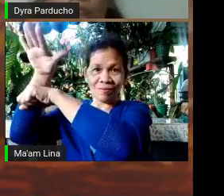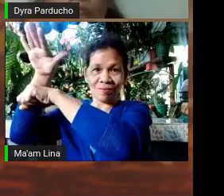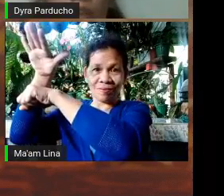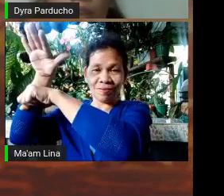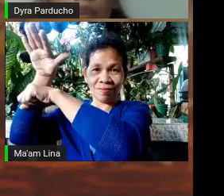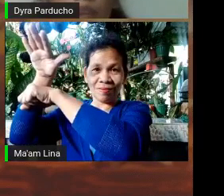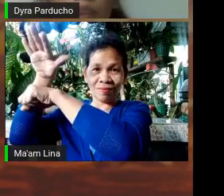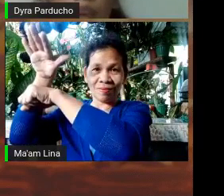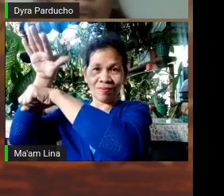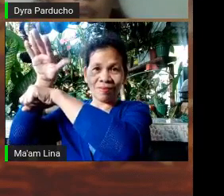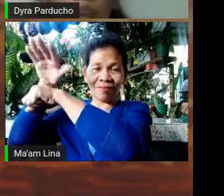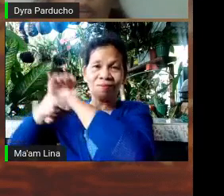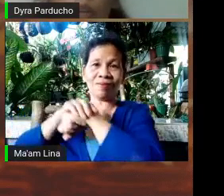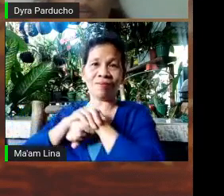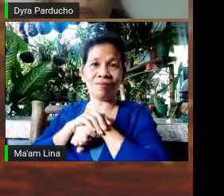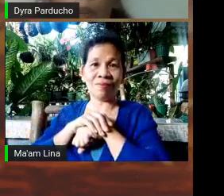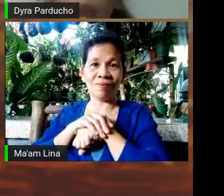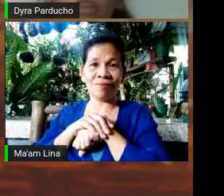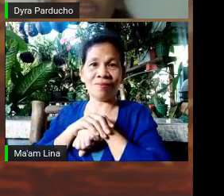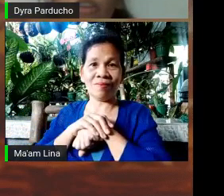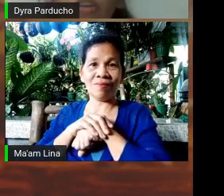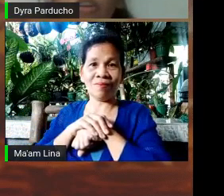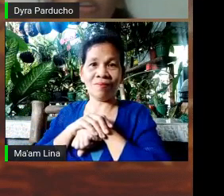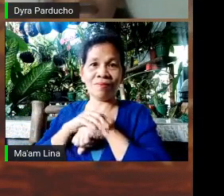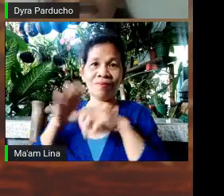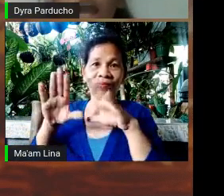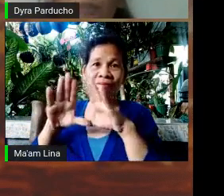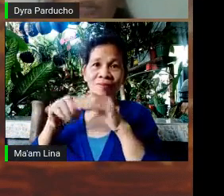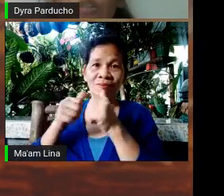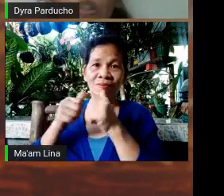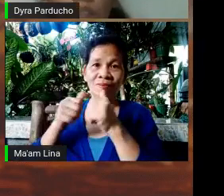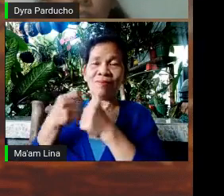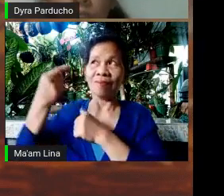At kung papaano ang punong saserdote dito